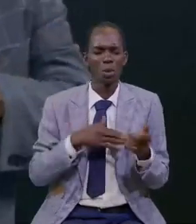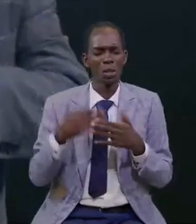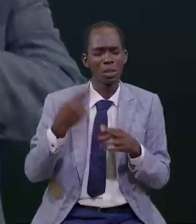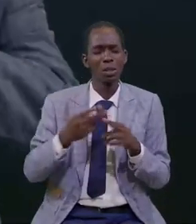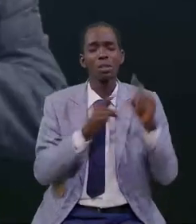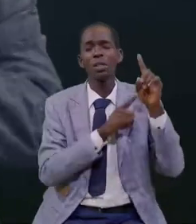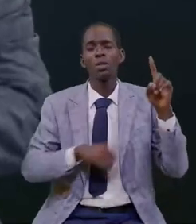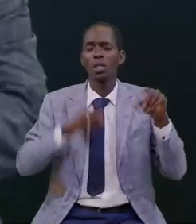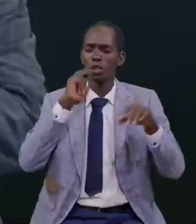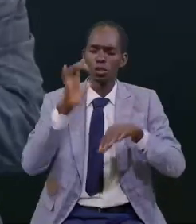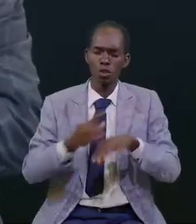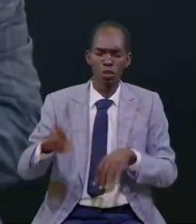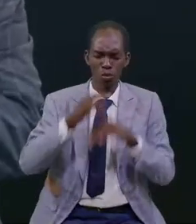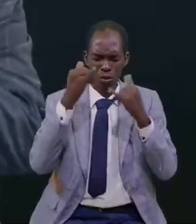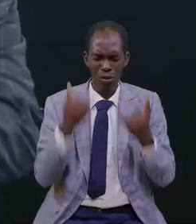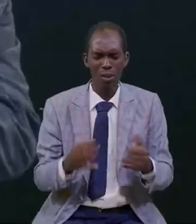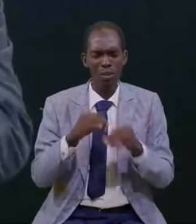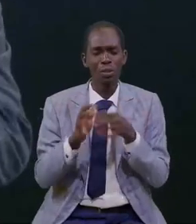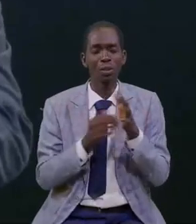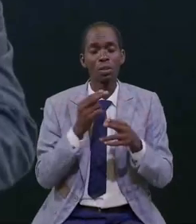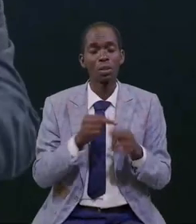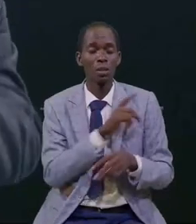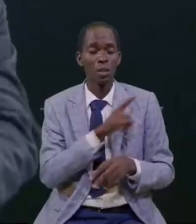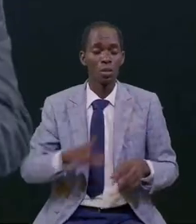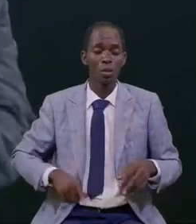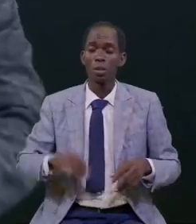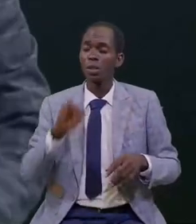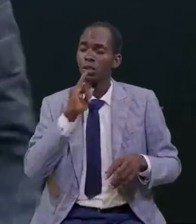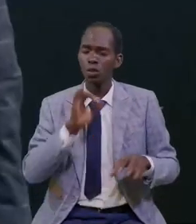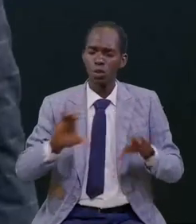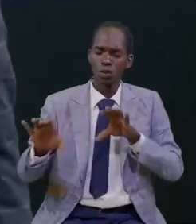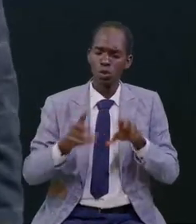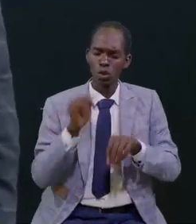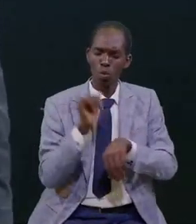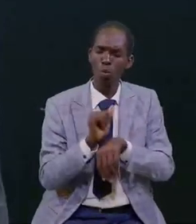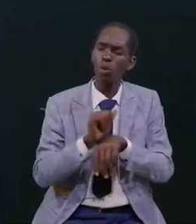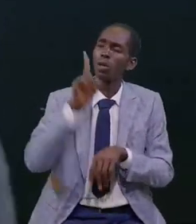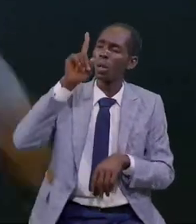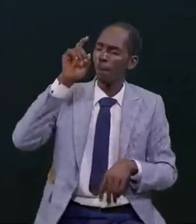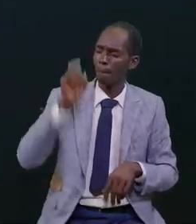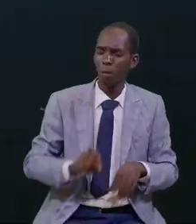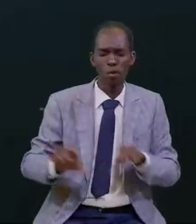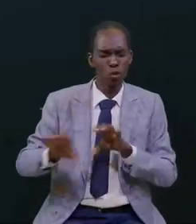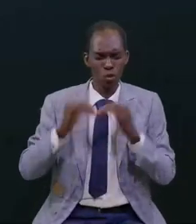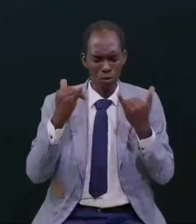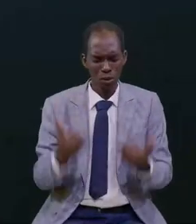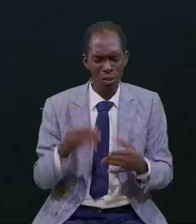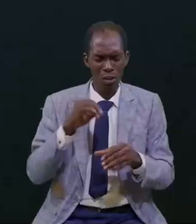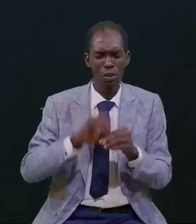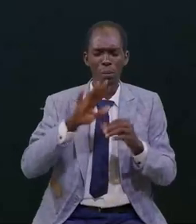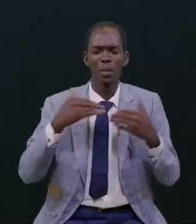touche maintenant le Seigneur fait l'œuvre qu'il doit faire maintenant dans votre